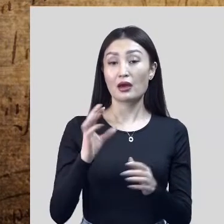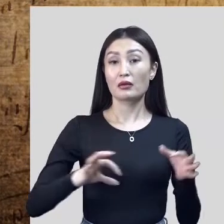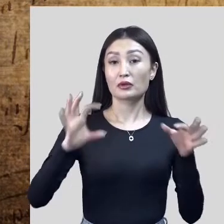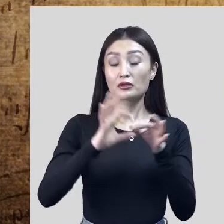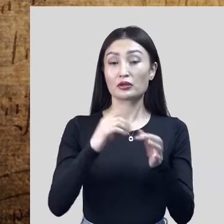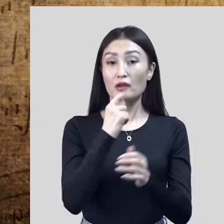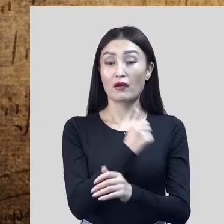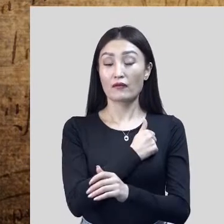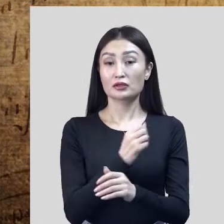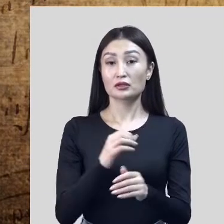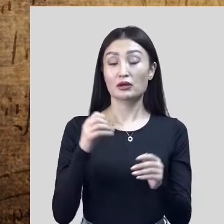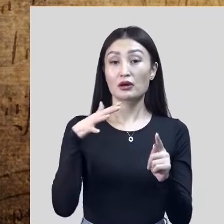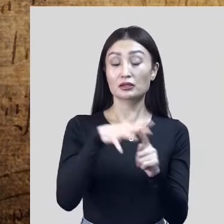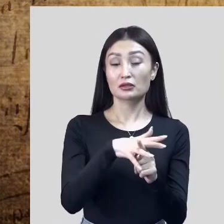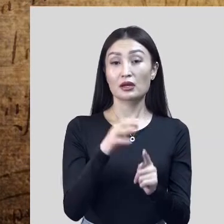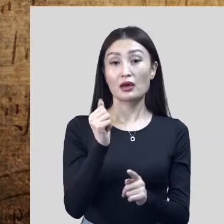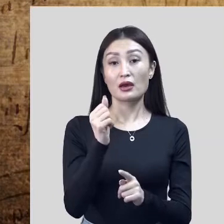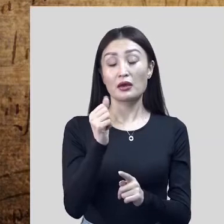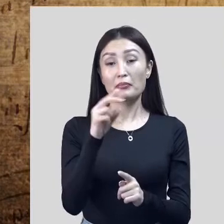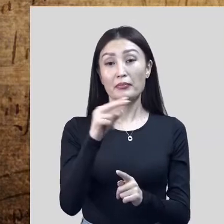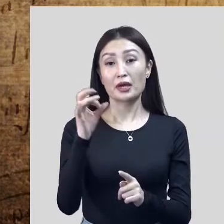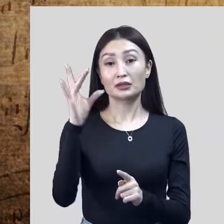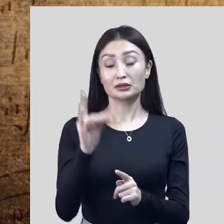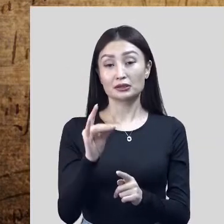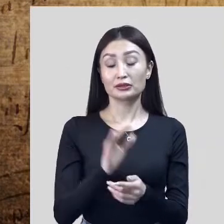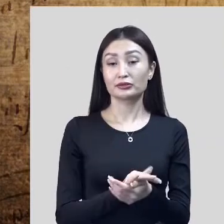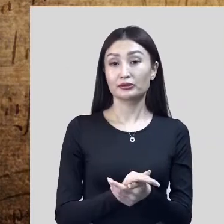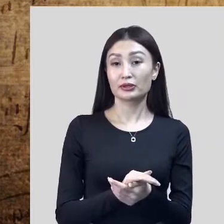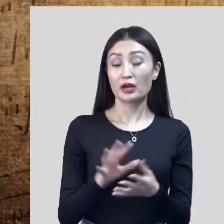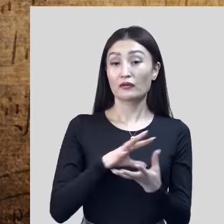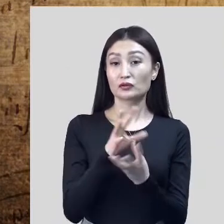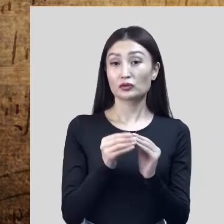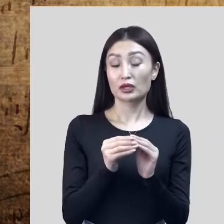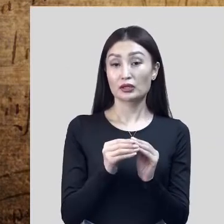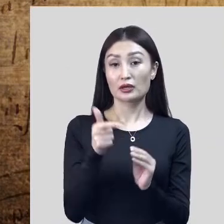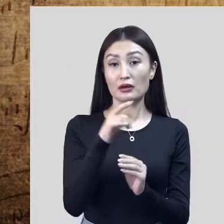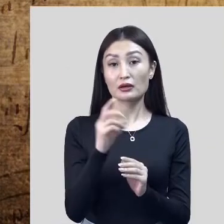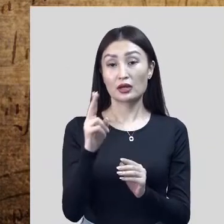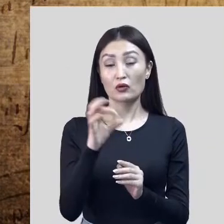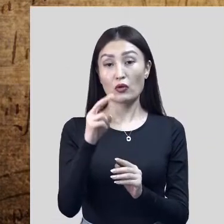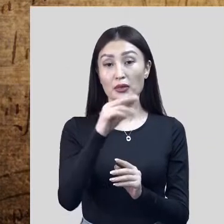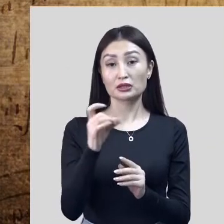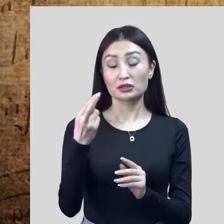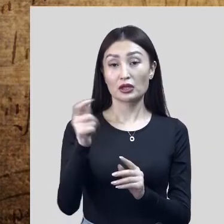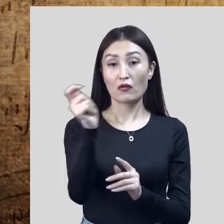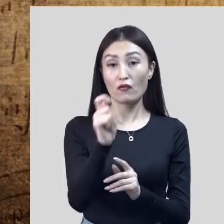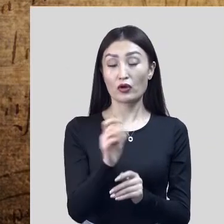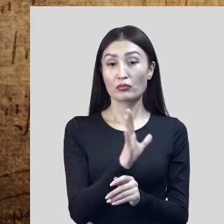эллинов разгромили армию персов 479 года н.э. В результате греко-персидских войн